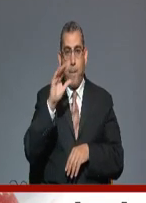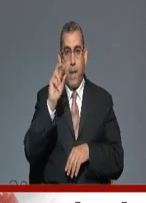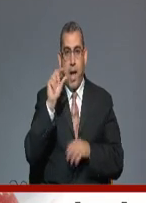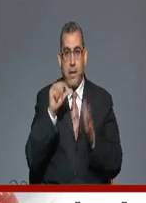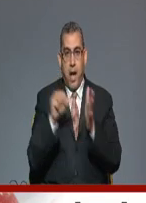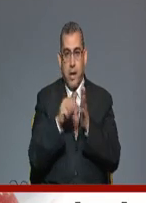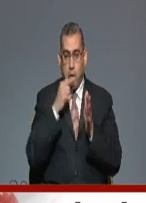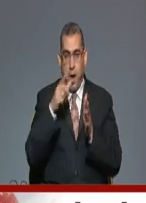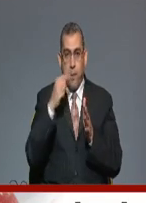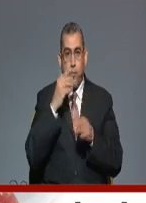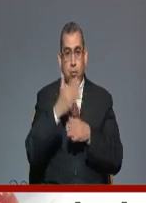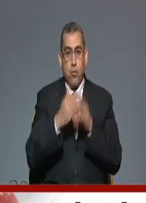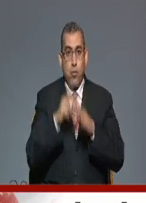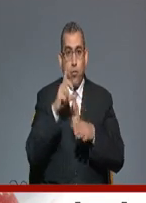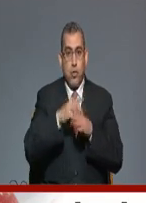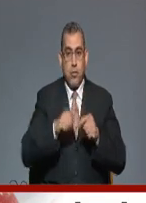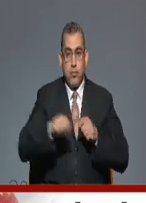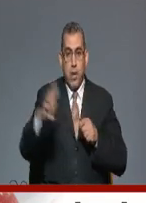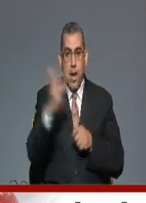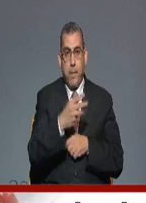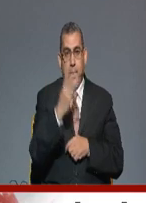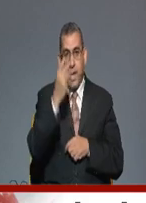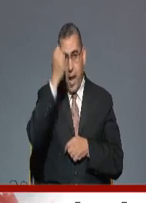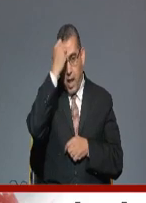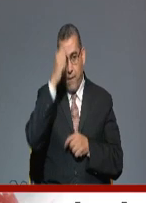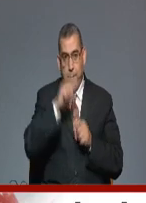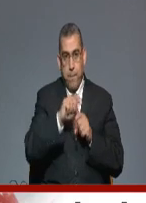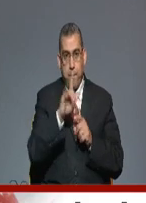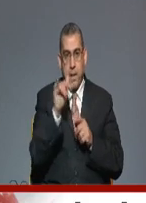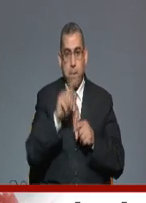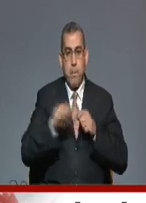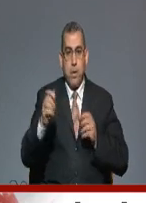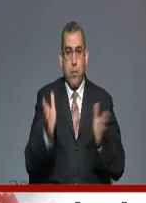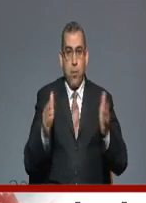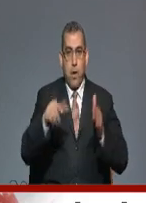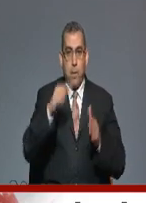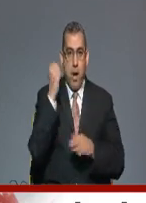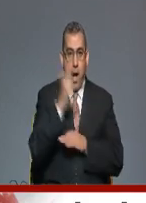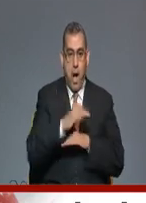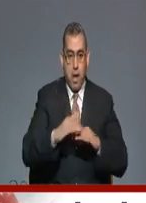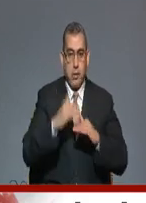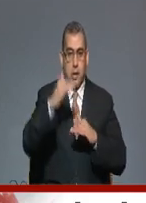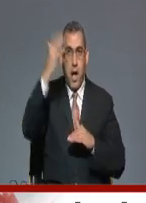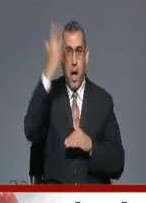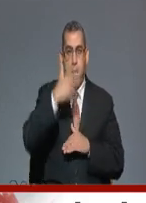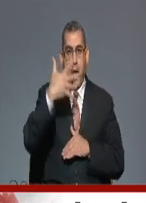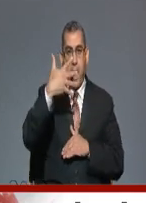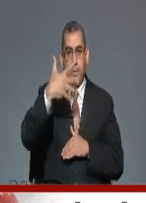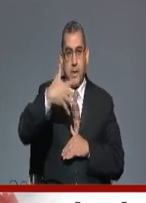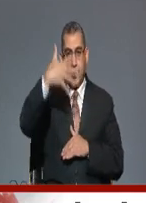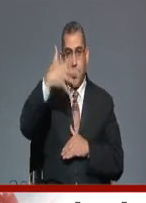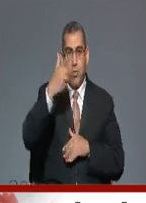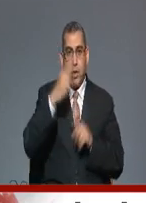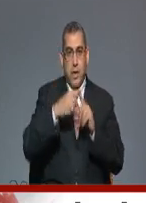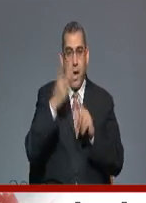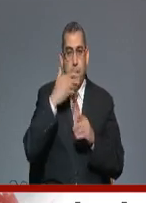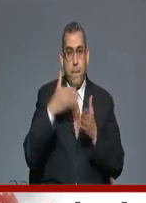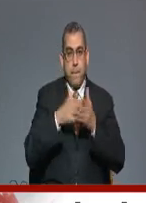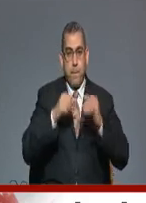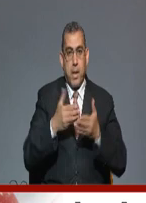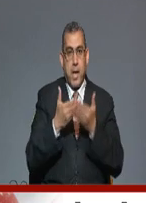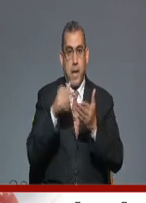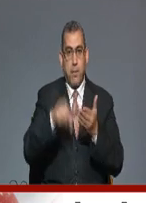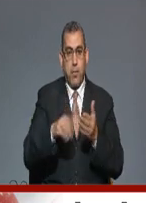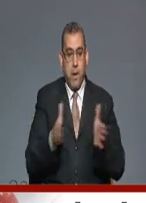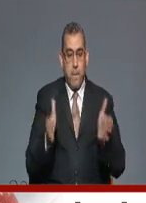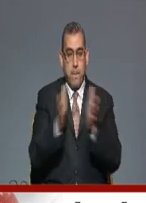المستشفى مقامة على مساحة 3100 متر مربع أرضي زائد 5 أدوار زائد مبنى الخدمات،